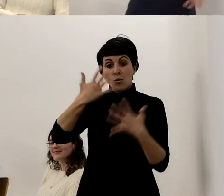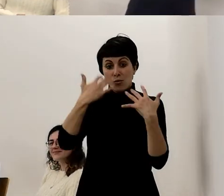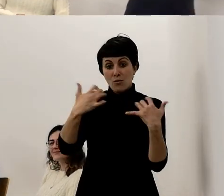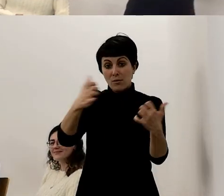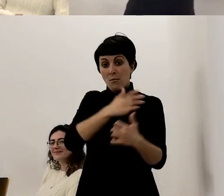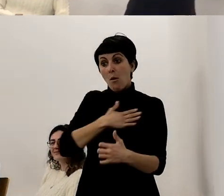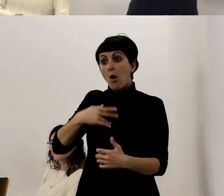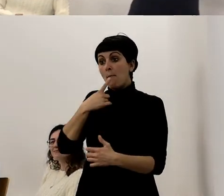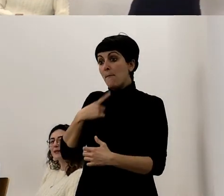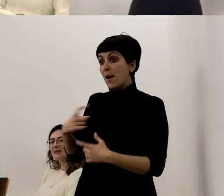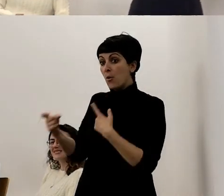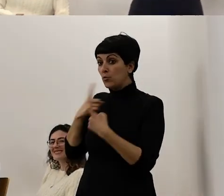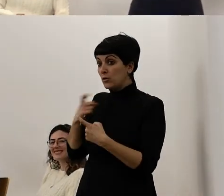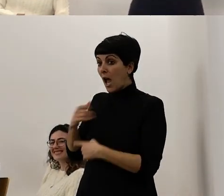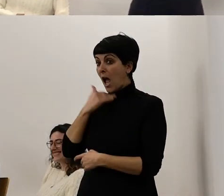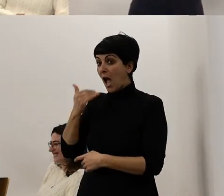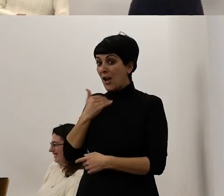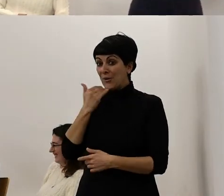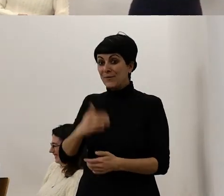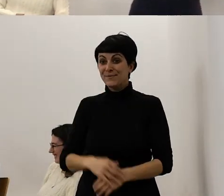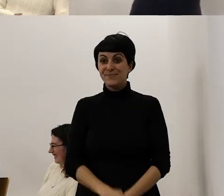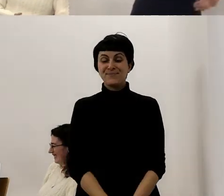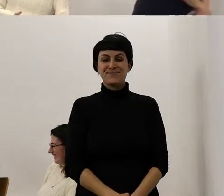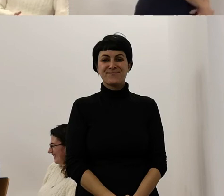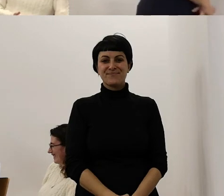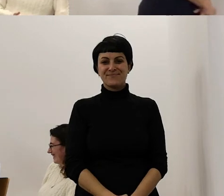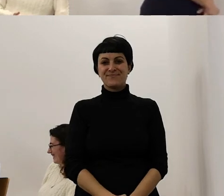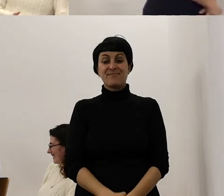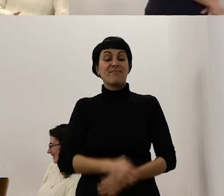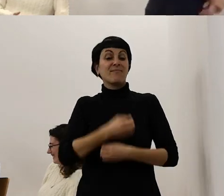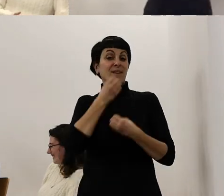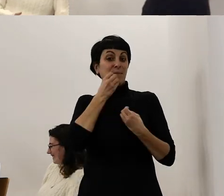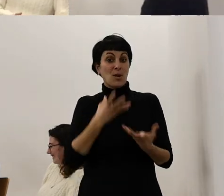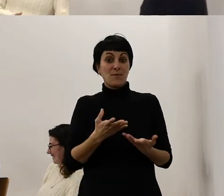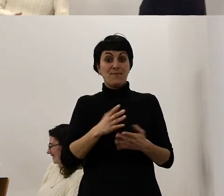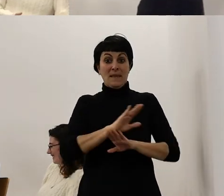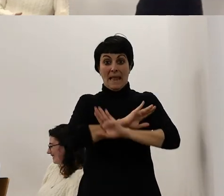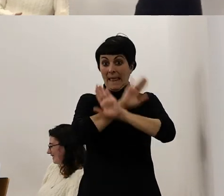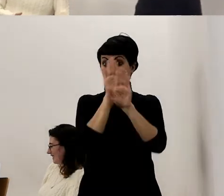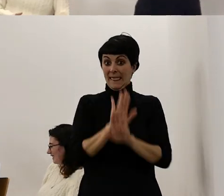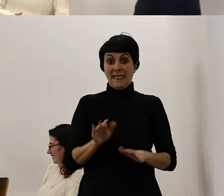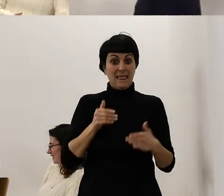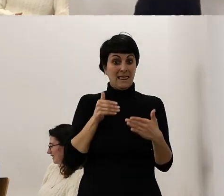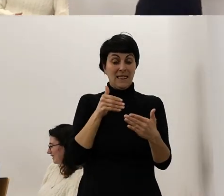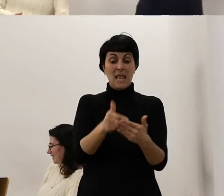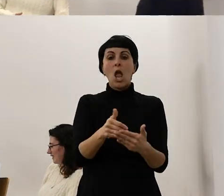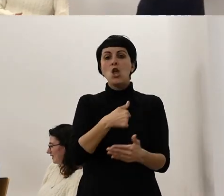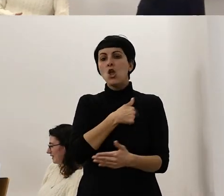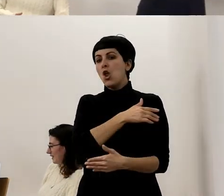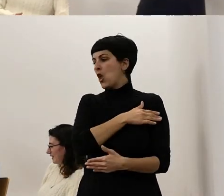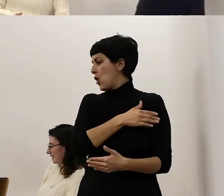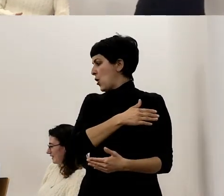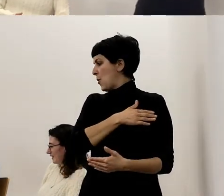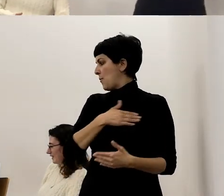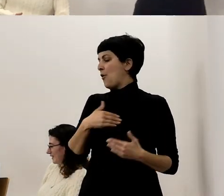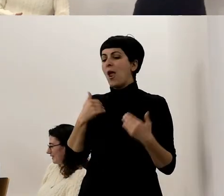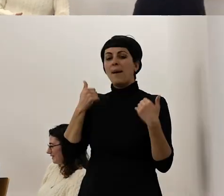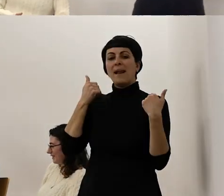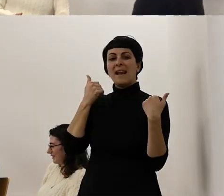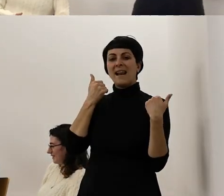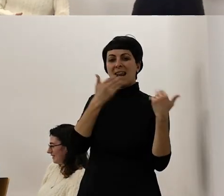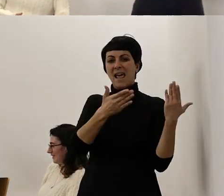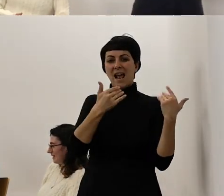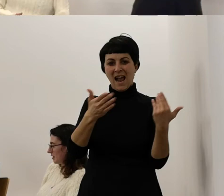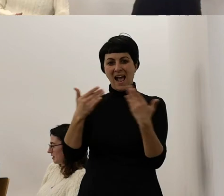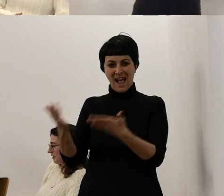no... No? Doncs per acabar, us donarem un petit obsequi